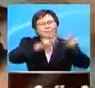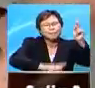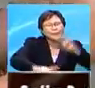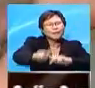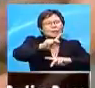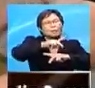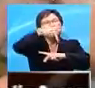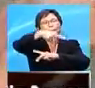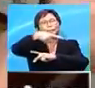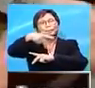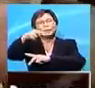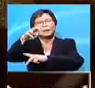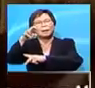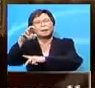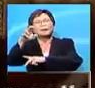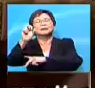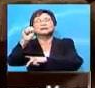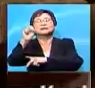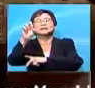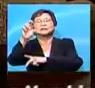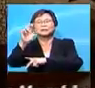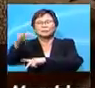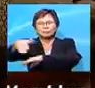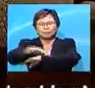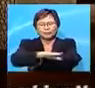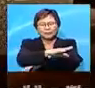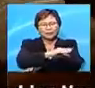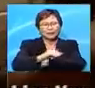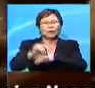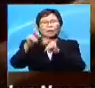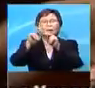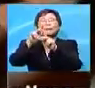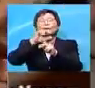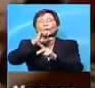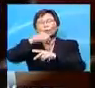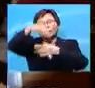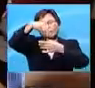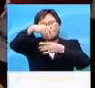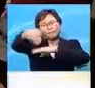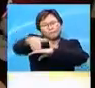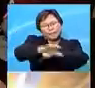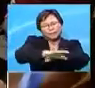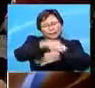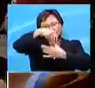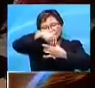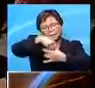di PPR seri pantai PPR Cempaka dan PPR Kampung Limau pantai